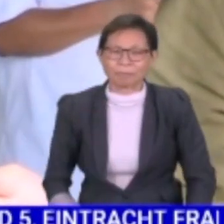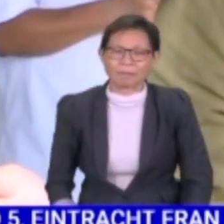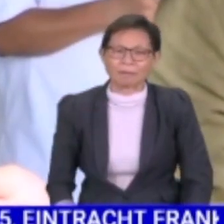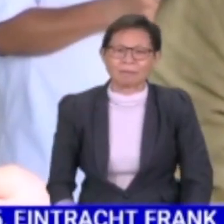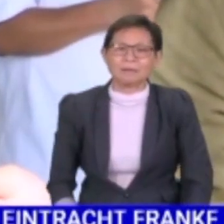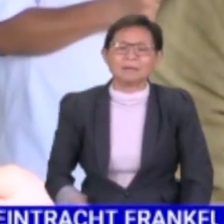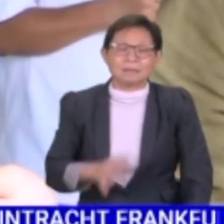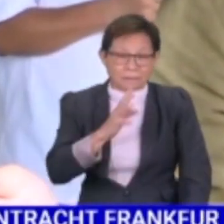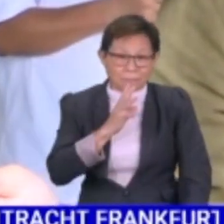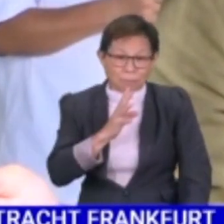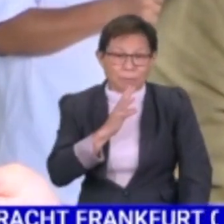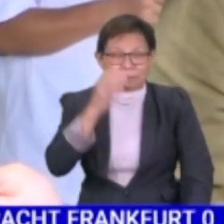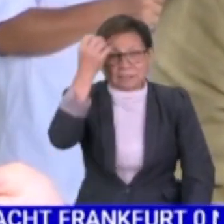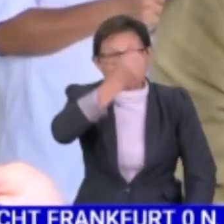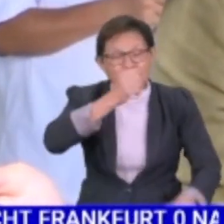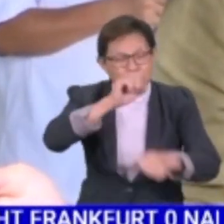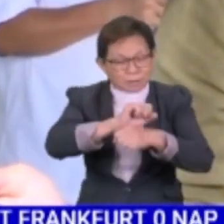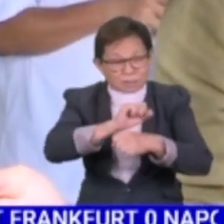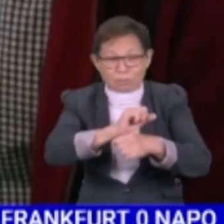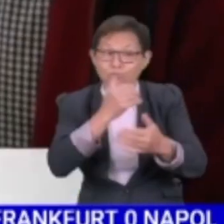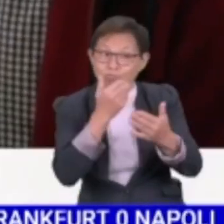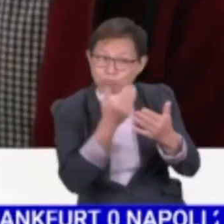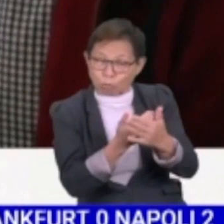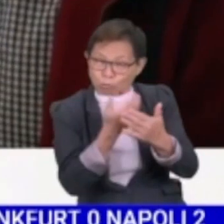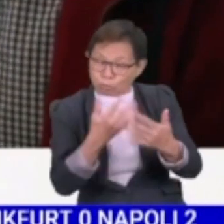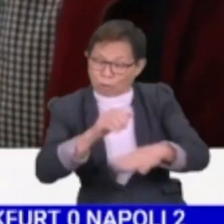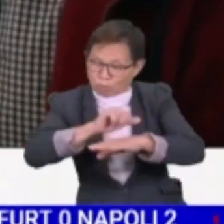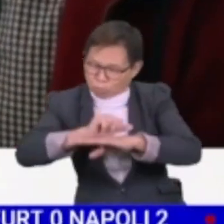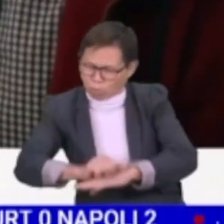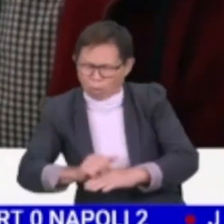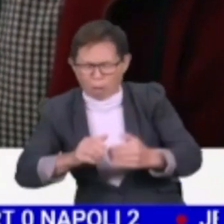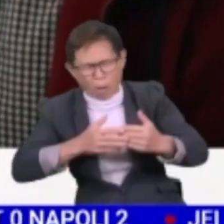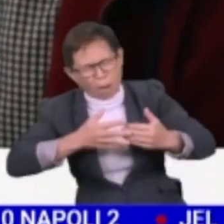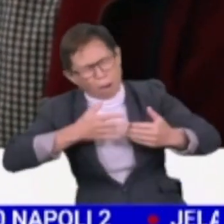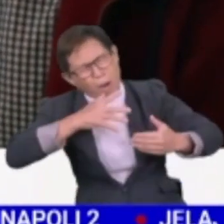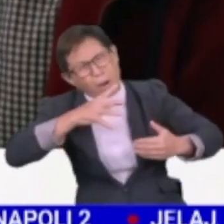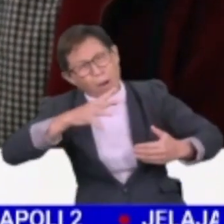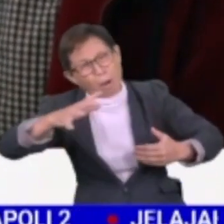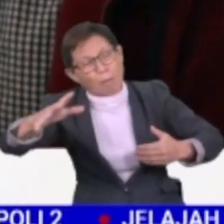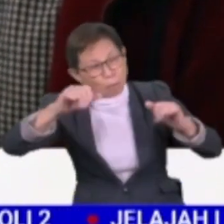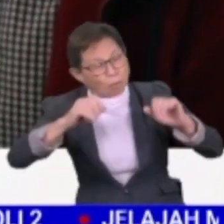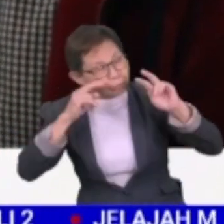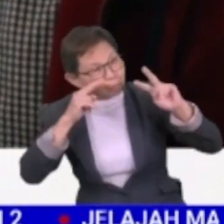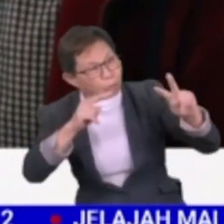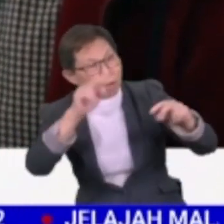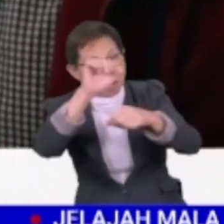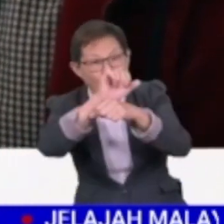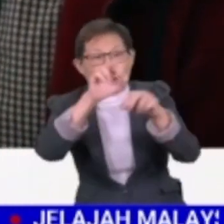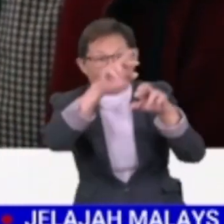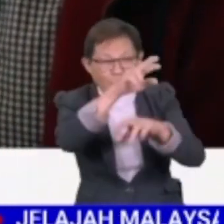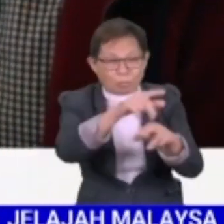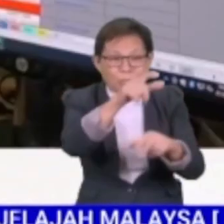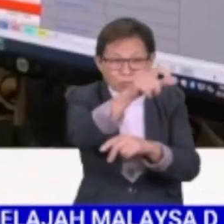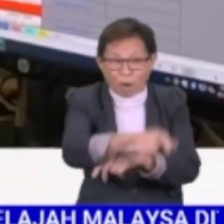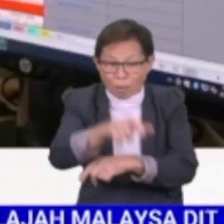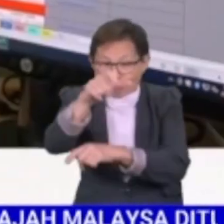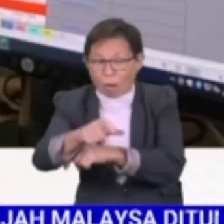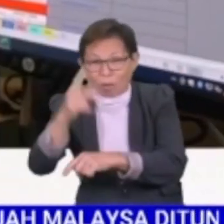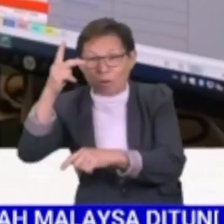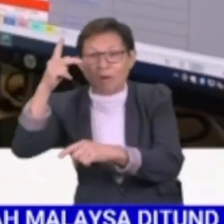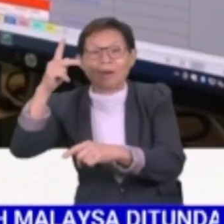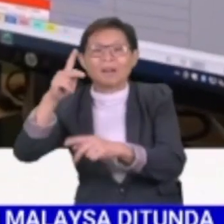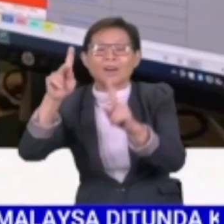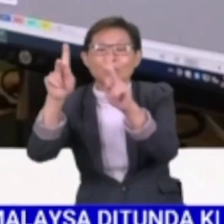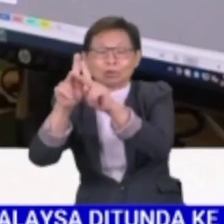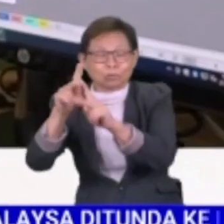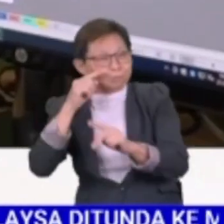menurut beliau dengan sikap kerja sedemikian yang telah diamalkan sekian lama dapat dilihat warga kota menunjukkan kepercayaan